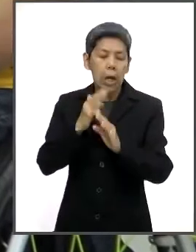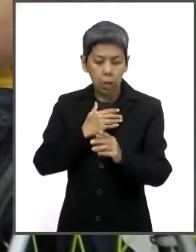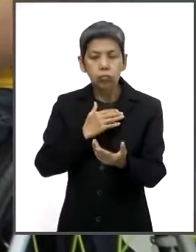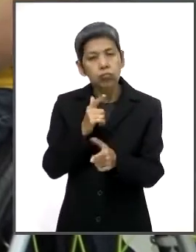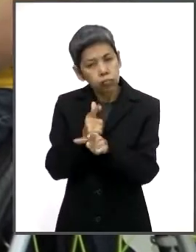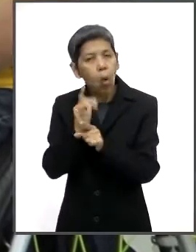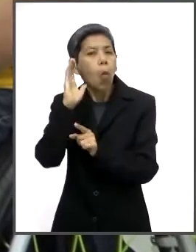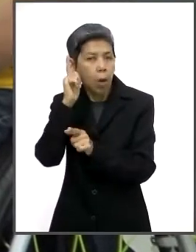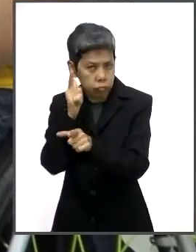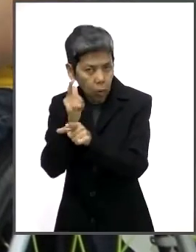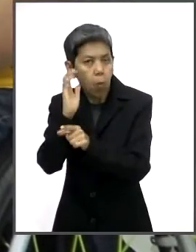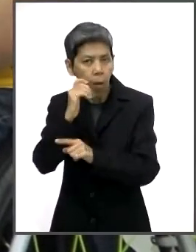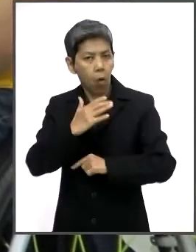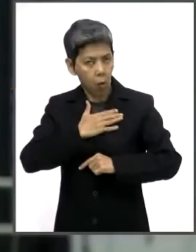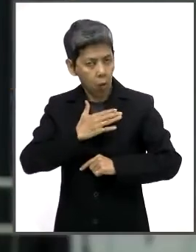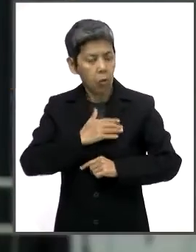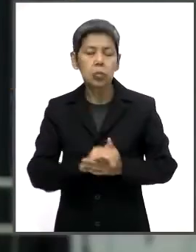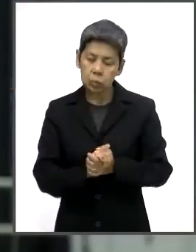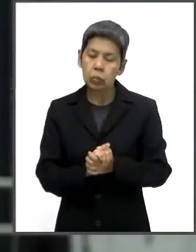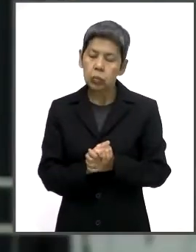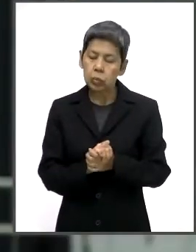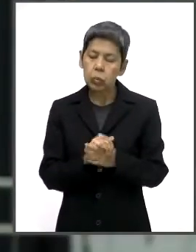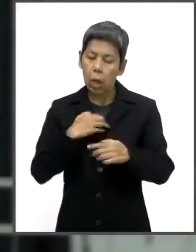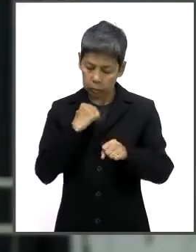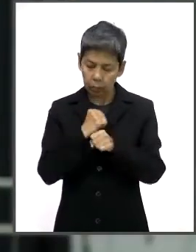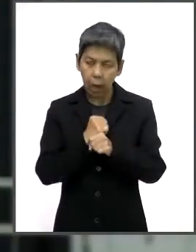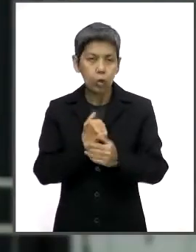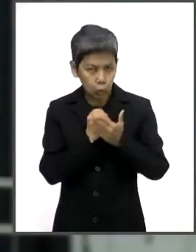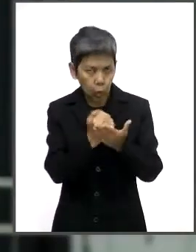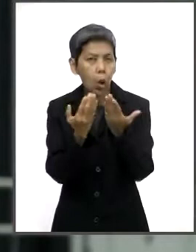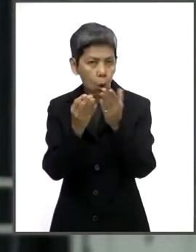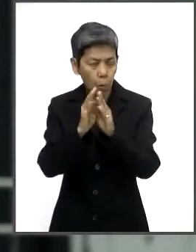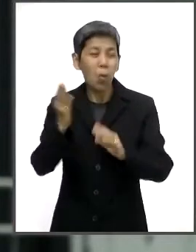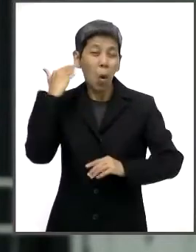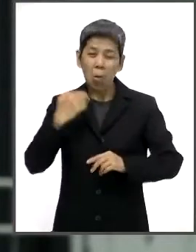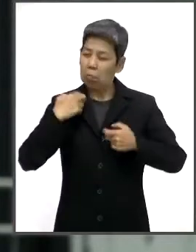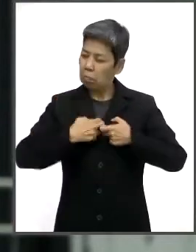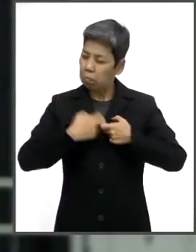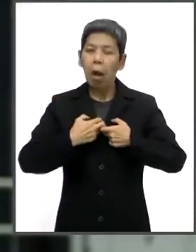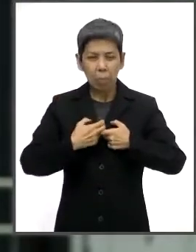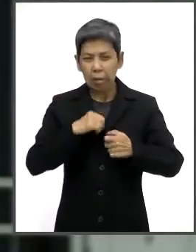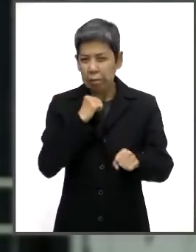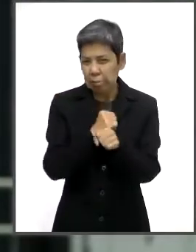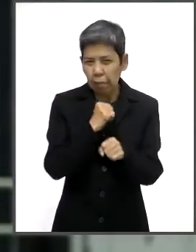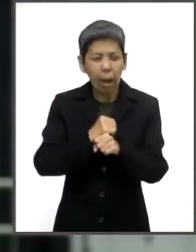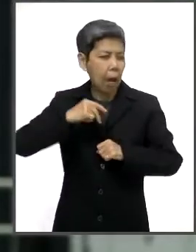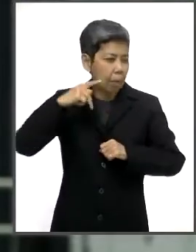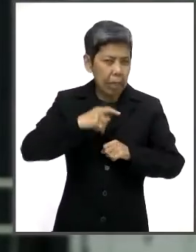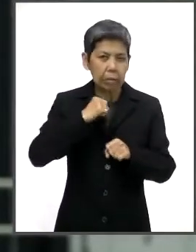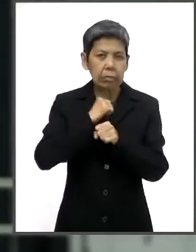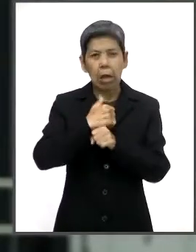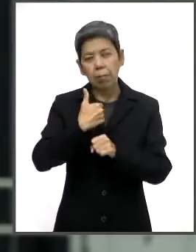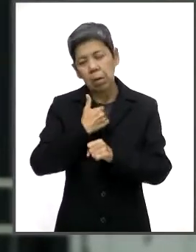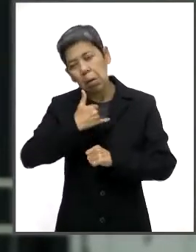พี่ต้องดูแลพ่อแม่ด้วยนะคะมันไม่ได้ง่ายค่ะมันไม่ได้แบบง่ายมาก สมัยก่อนลำบากมากจะต้องทำงานพิเศ